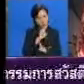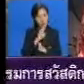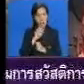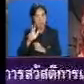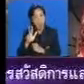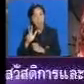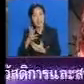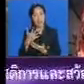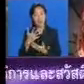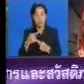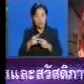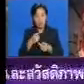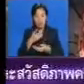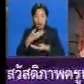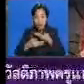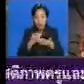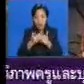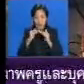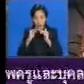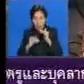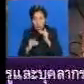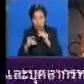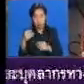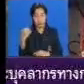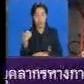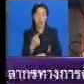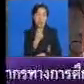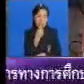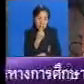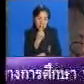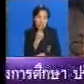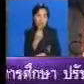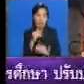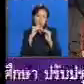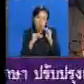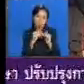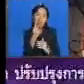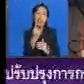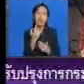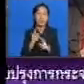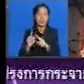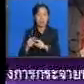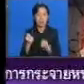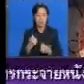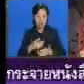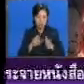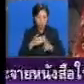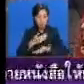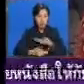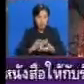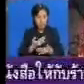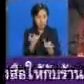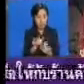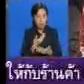พระเวลาขาลงเนี่ยพระเว้นพระ1บาทเพราะฉะนั้นแม่ค้าตามเขียงเขาก็ปรับราคาล